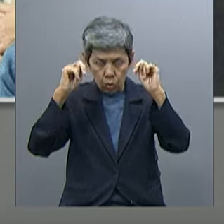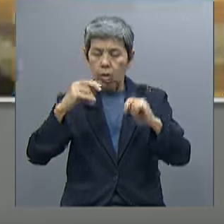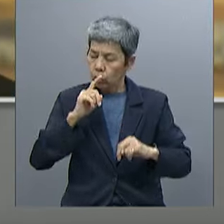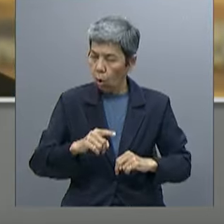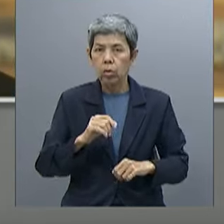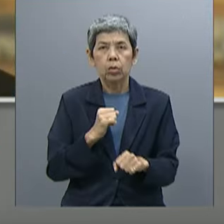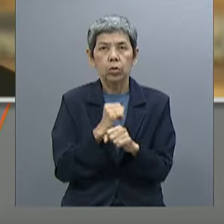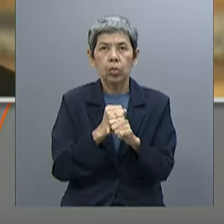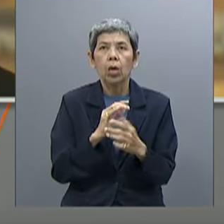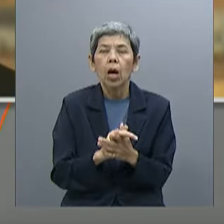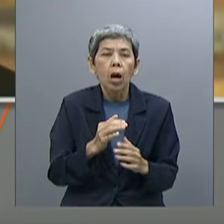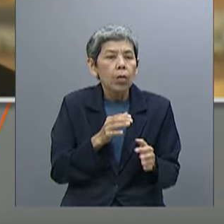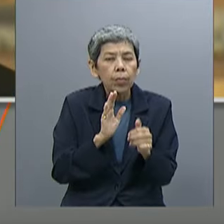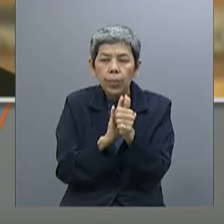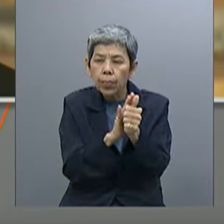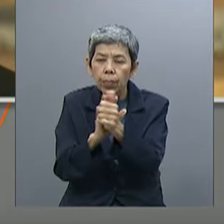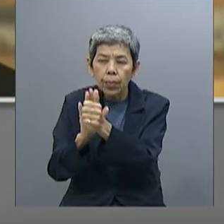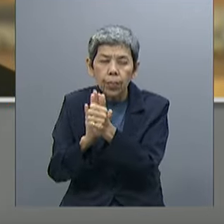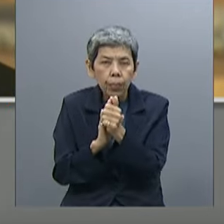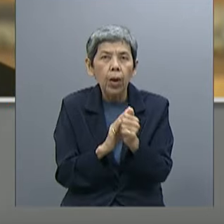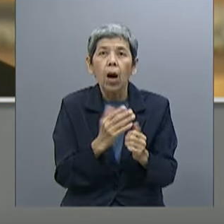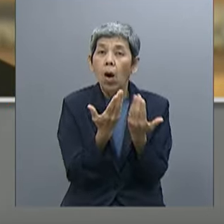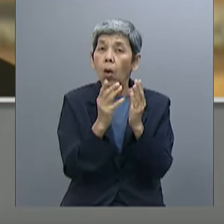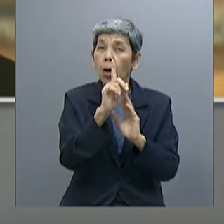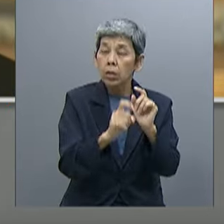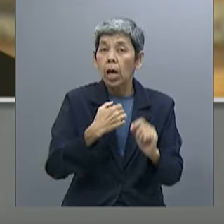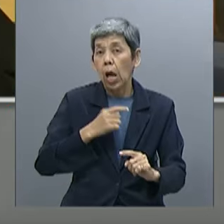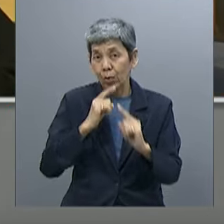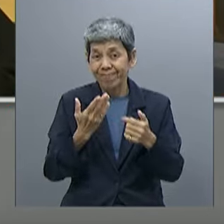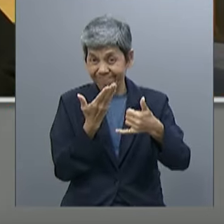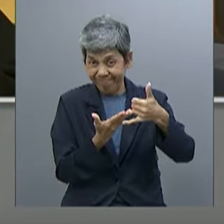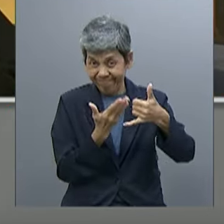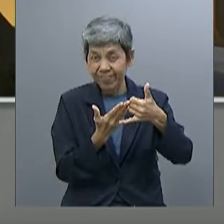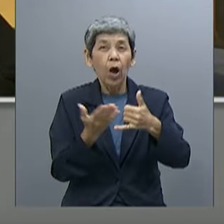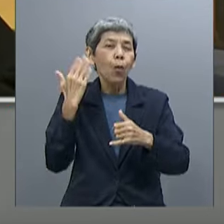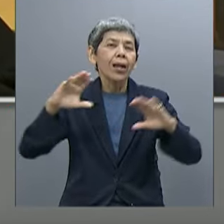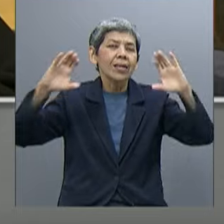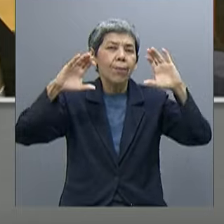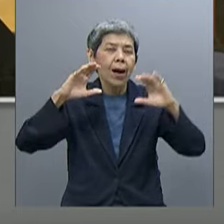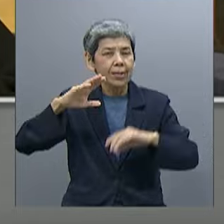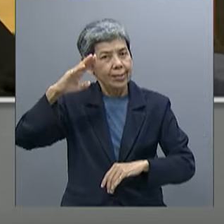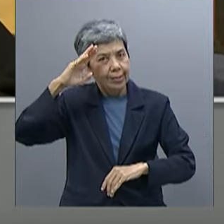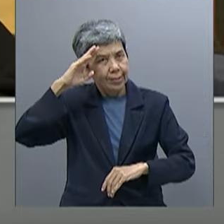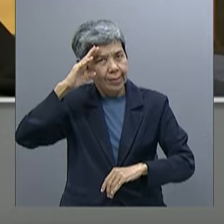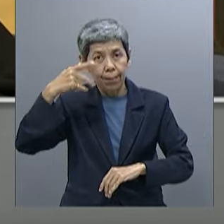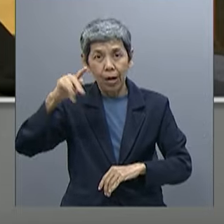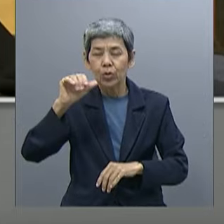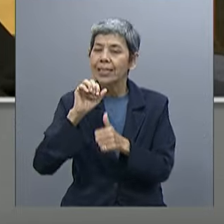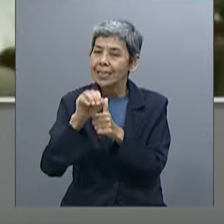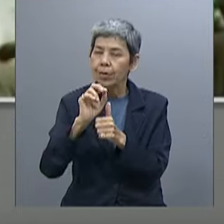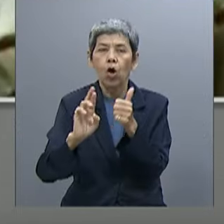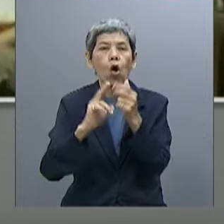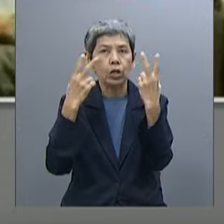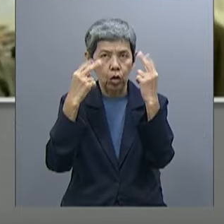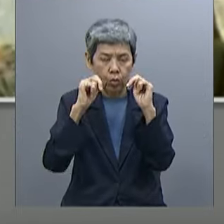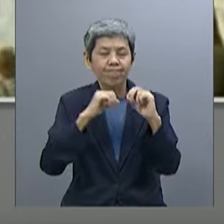ไปอยู่ในพื้นที่เพื่อให้กำลังใจผู้สูญเสียค่ะดิฉันคุยกับอีกท่านหนึ่งที่อยู่ในช่วงรัฐบาลของพลเอกประยุทธ์เคยเป็นที่ปรึกษารองนายกด้